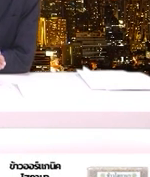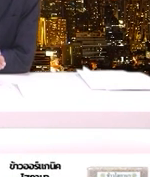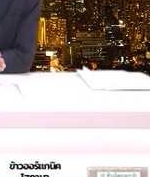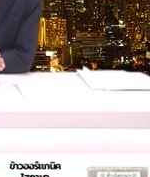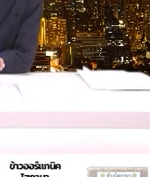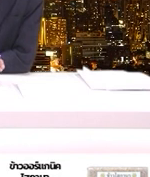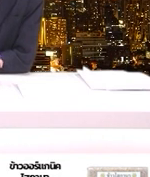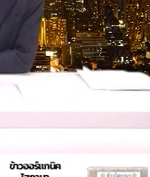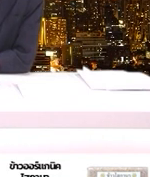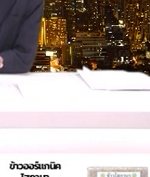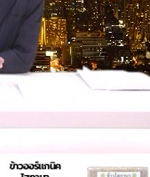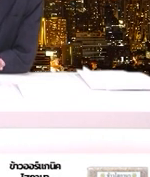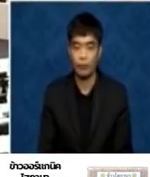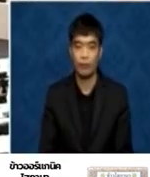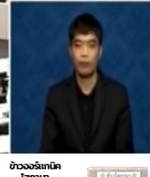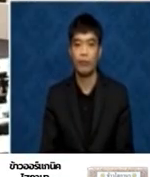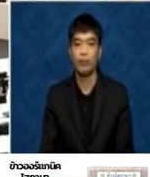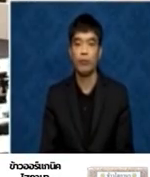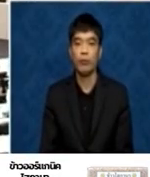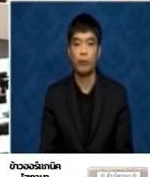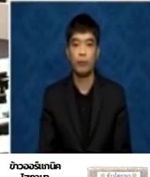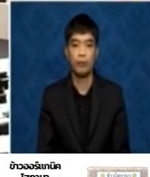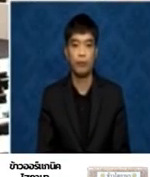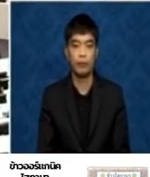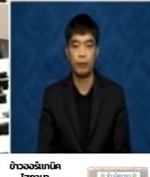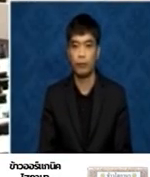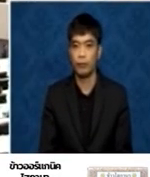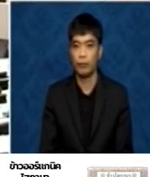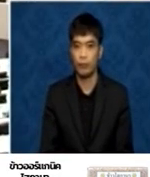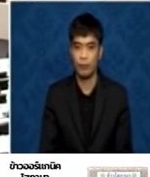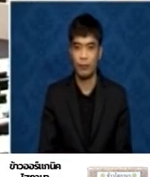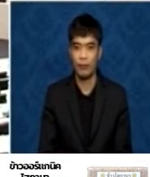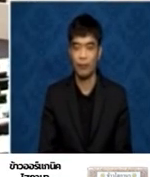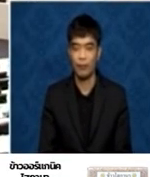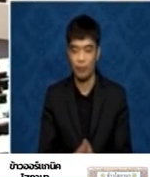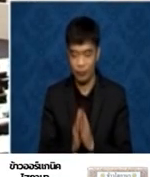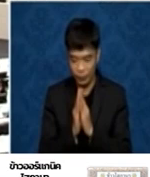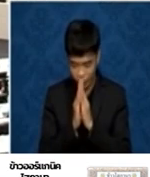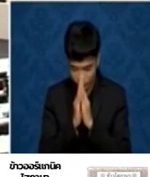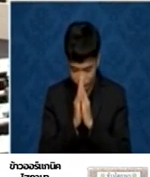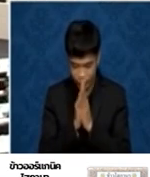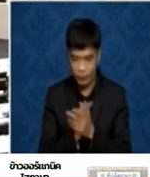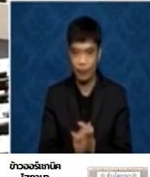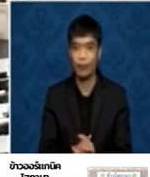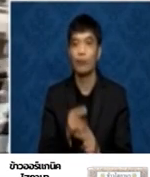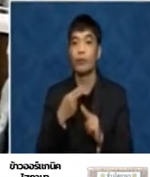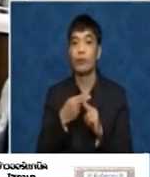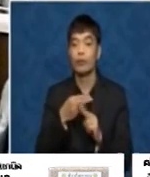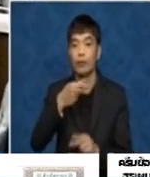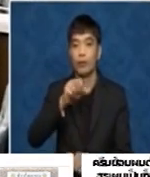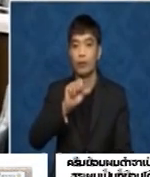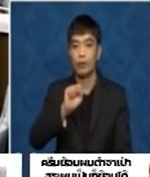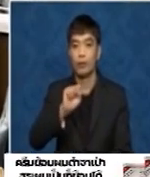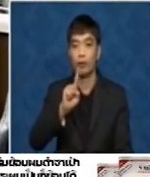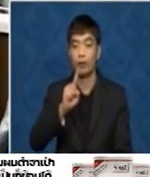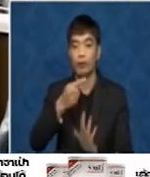ถเทสลาเจ็ดคันไปดูครับ เรียนประธานสภาที่เคารพกับผมสุภกรตันติไพบุญธนะสมาชิกสภาผู้แทนราษฎ